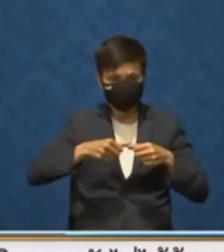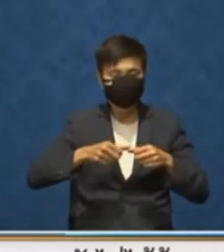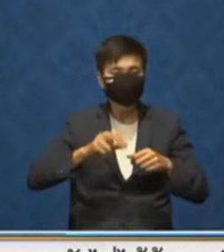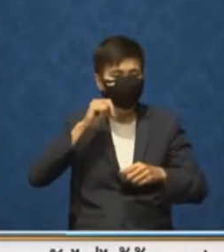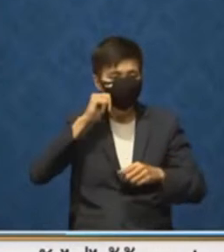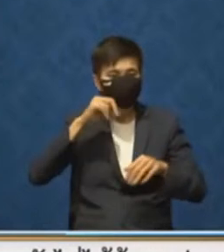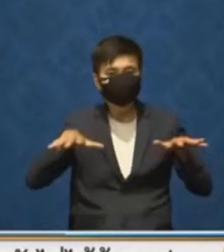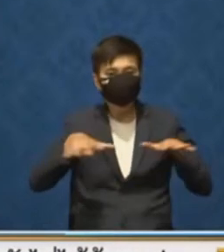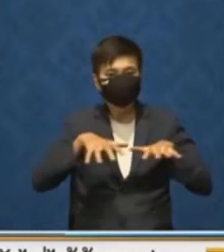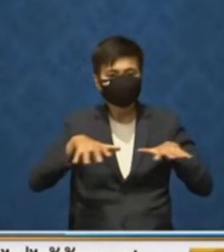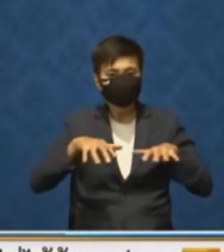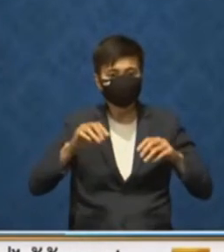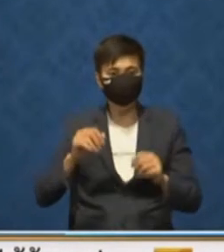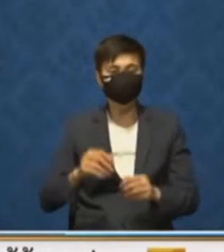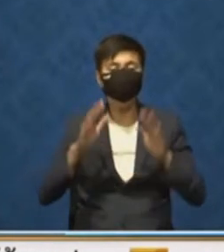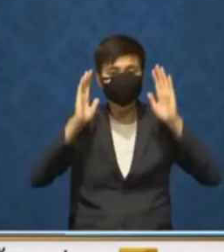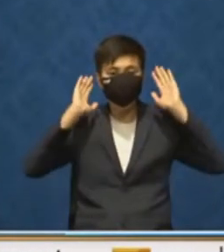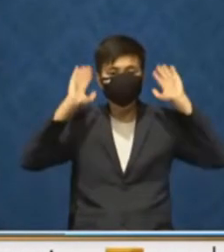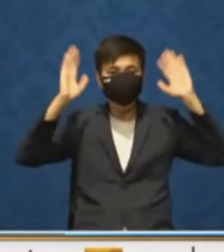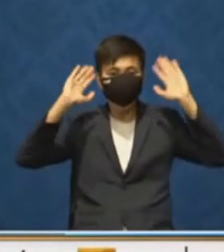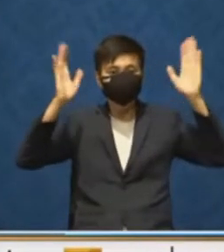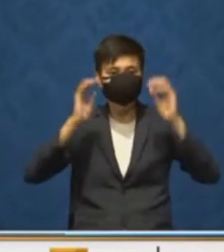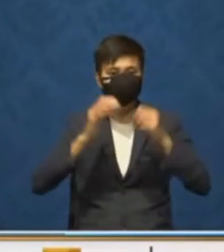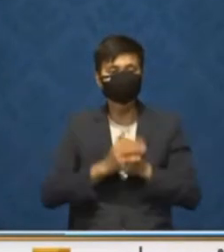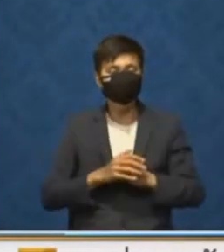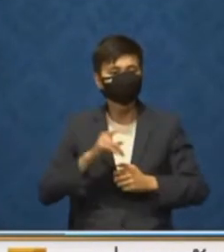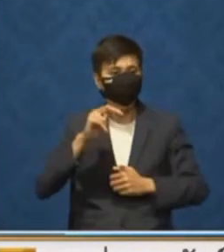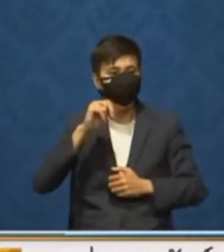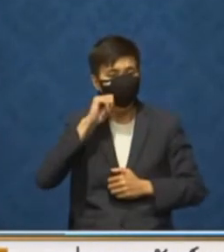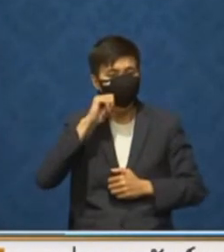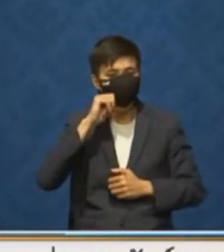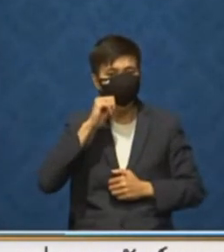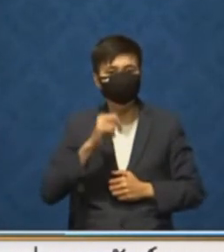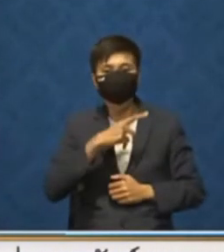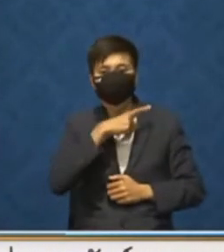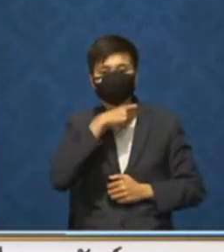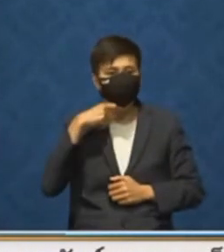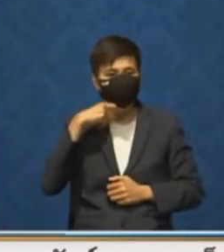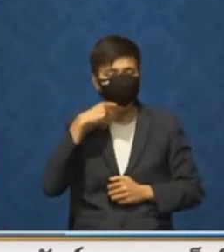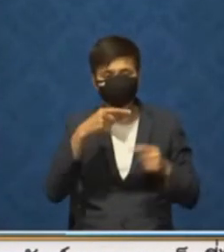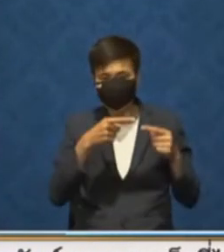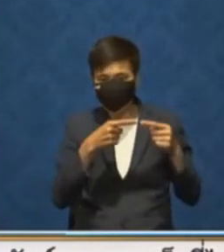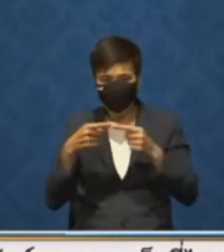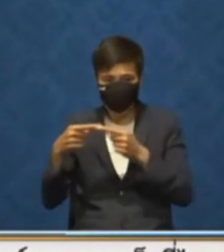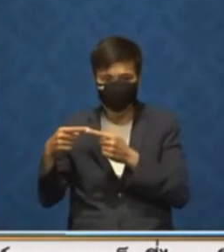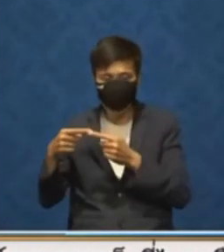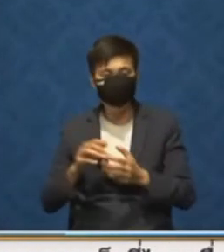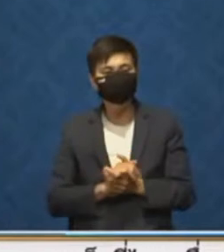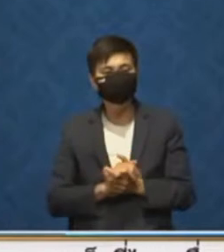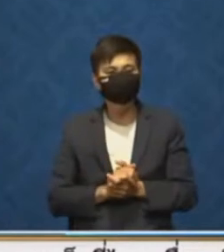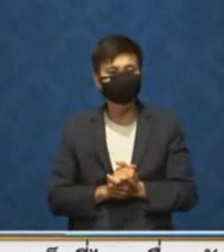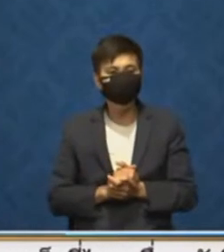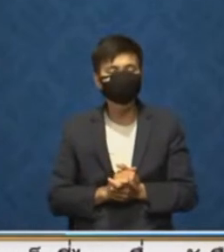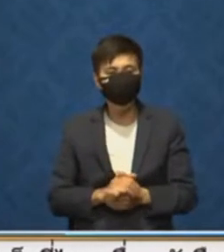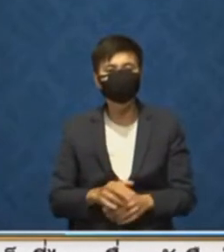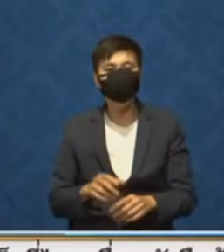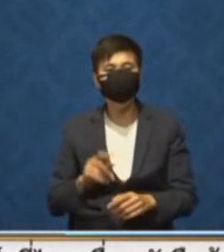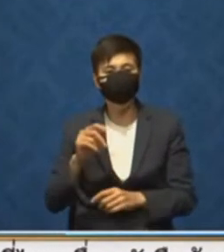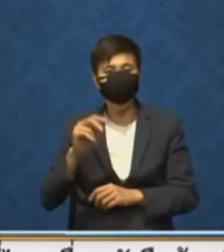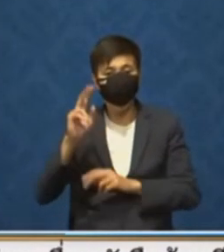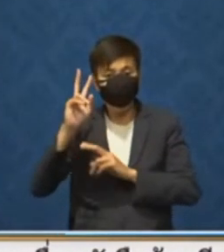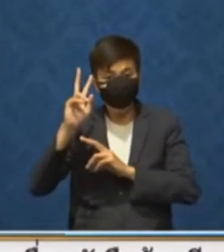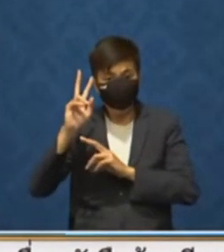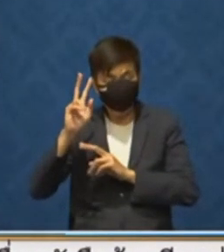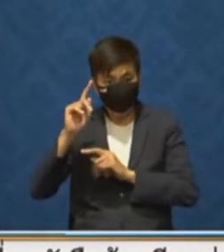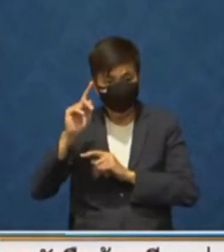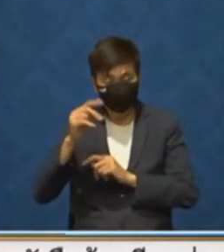ประชาสัมพันธ์สร้างกันกับรู้สถานการณ์น้ำในช่วงฤดูแล้งอย่างต่อเนื่อง 9ติดตามและประเมินผลอย่างเกาะเนื่องเป็น